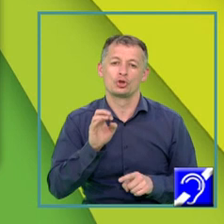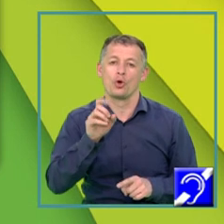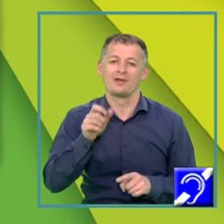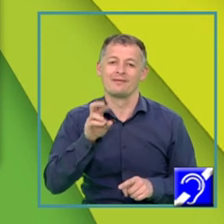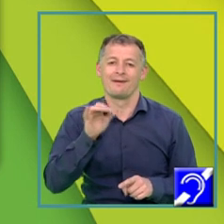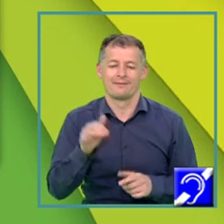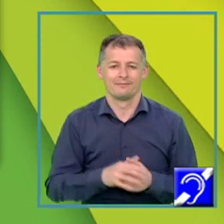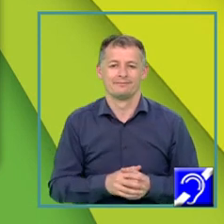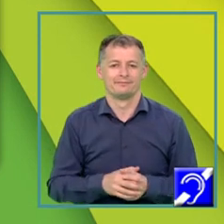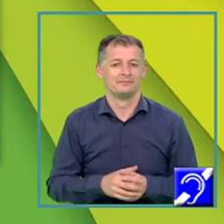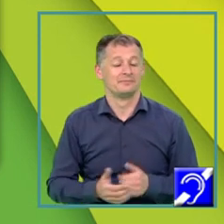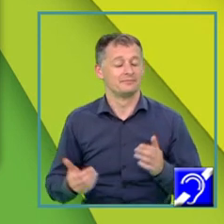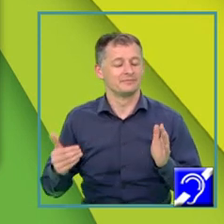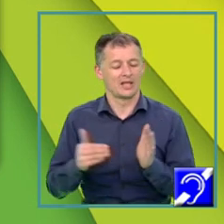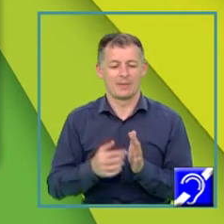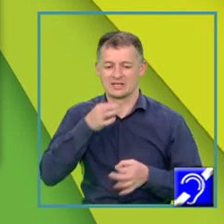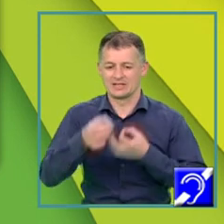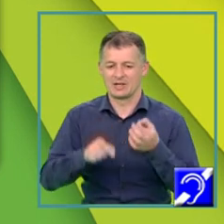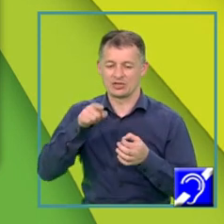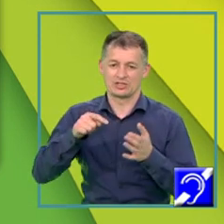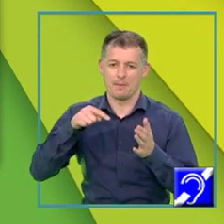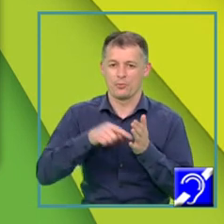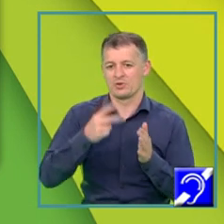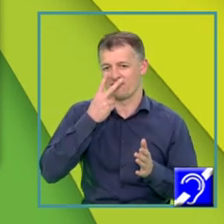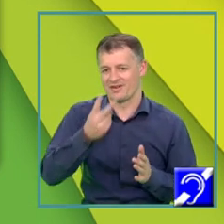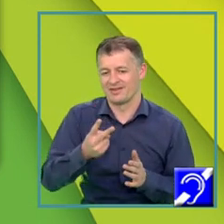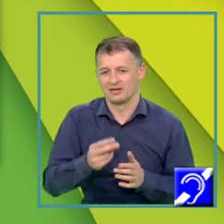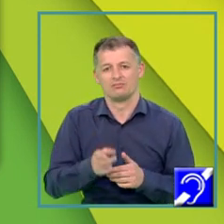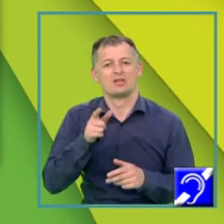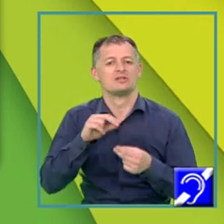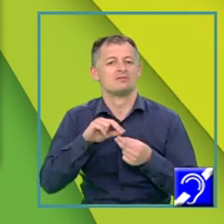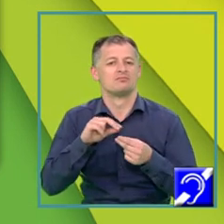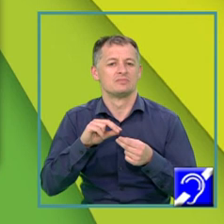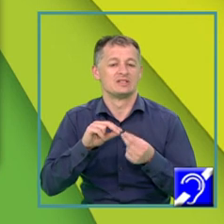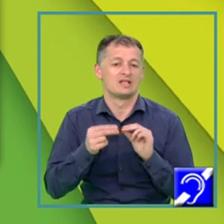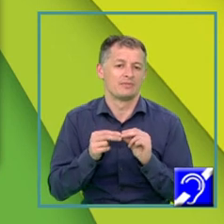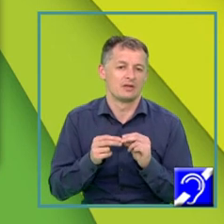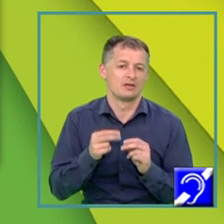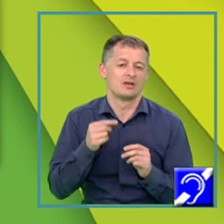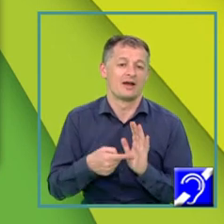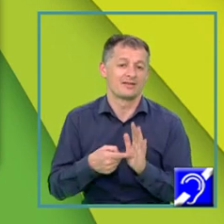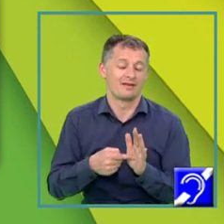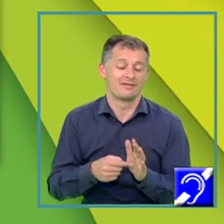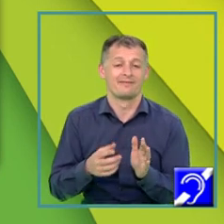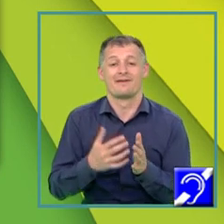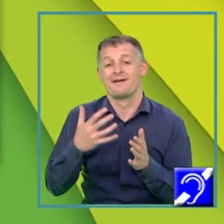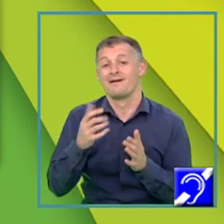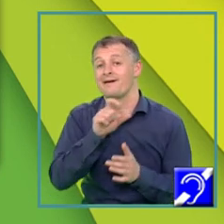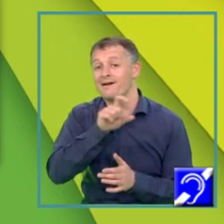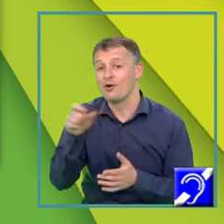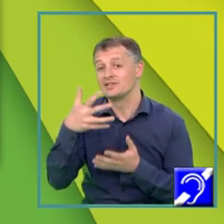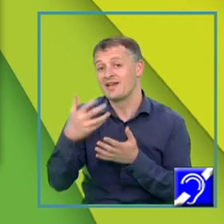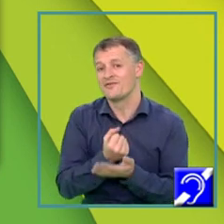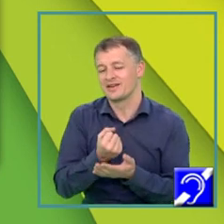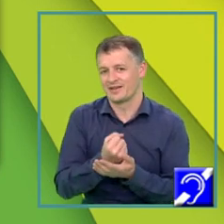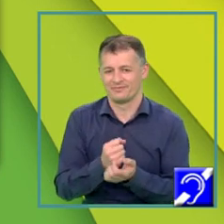susțin acest punct de vedere, bineînțeles, argumentarea însemnând folosirea, evidențierea relației cauză-efect și folosirea